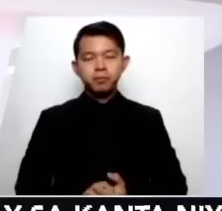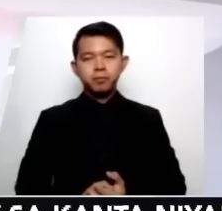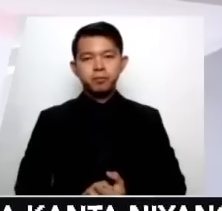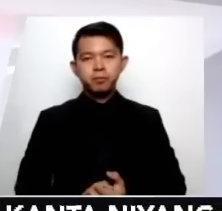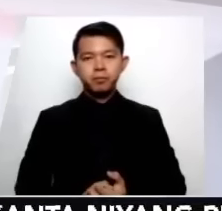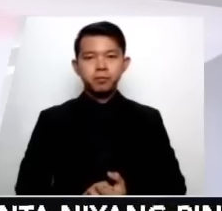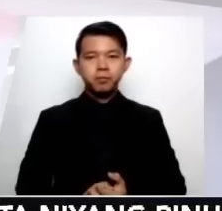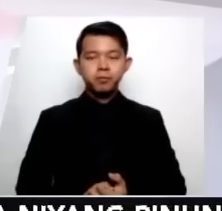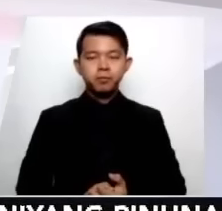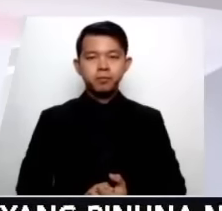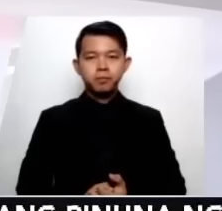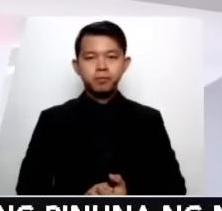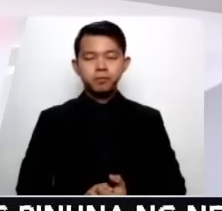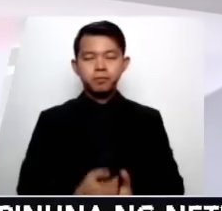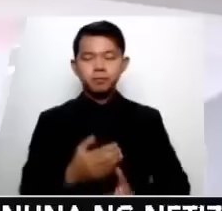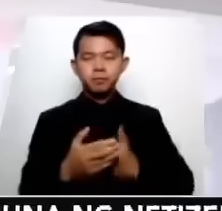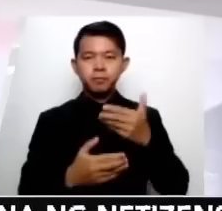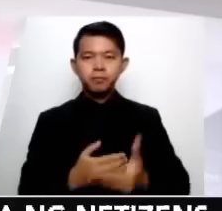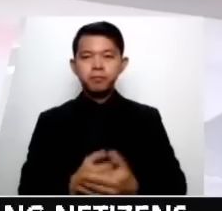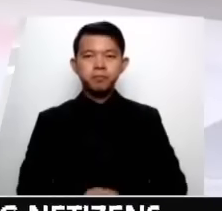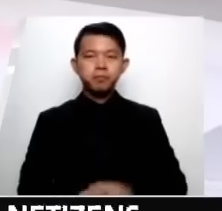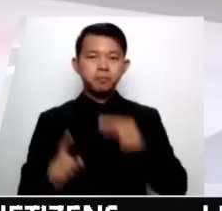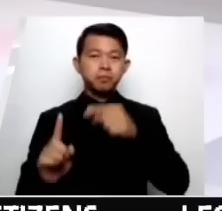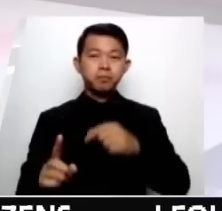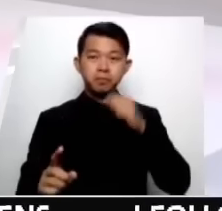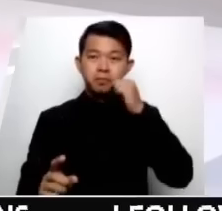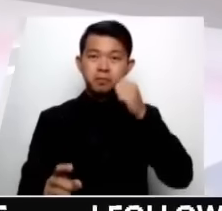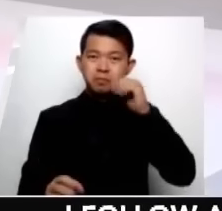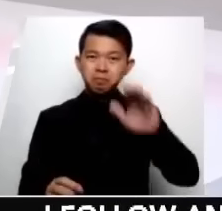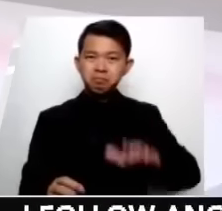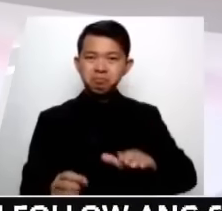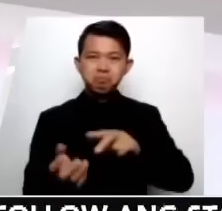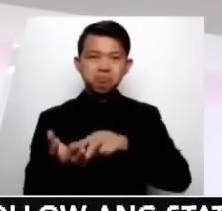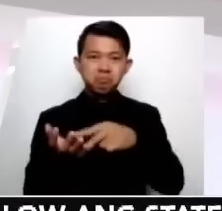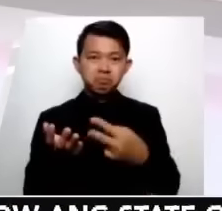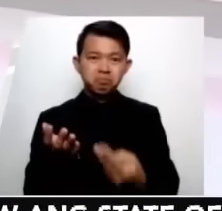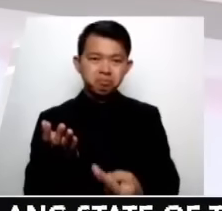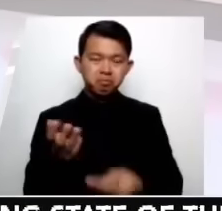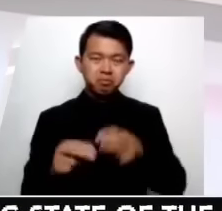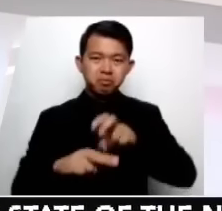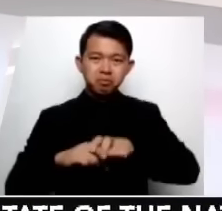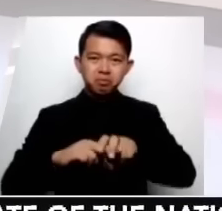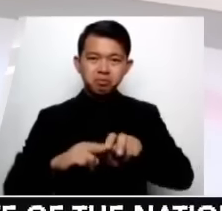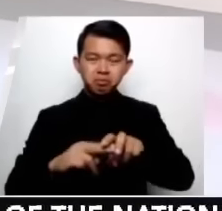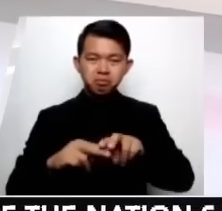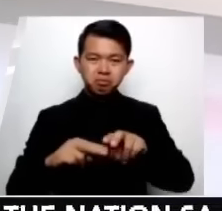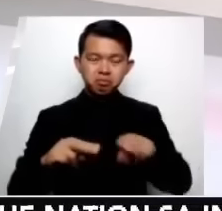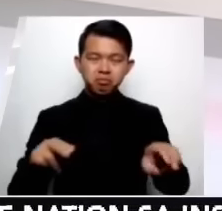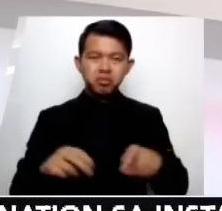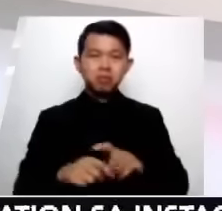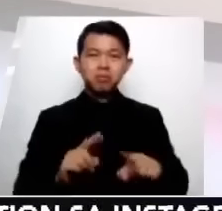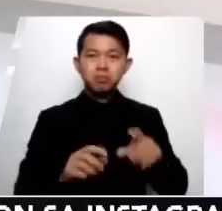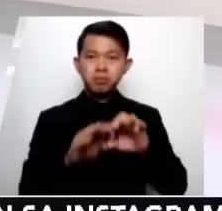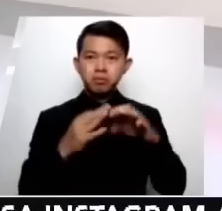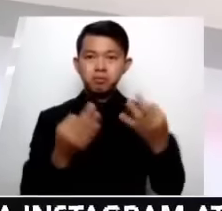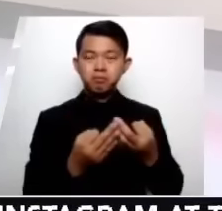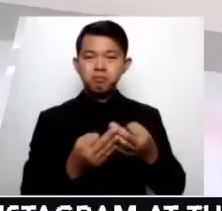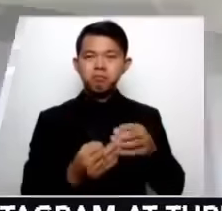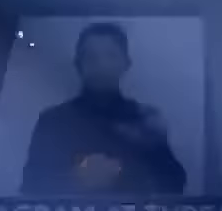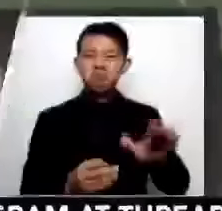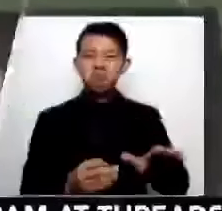Kritikal ang isang batang babae matapos daw mahulog mula sa sofa. Pero duda rito ang mga kaanak ng bata. May report si Mark